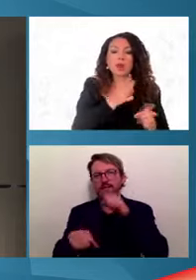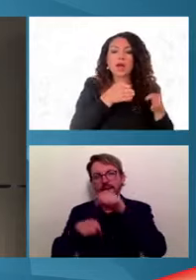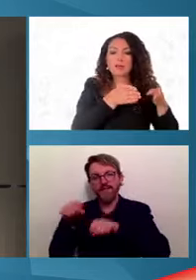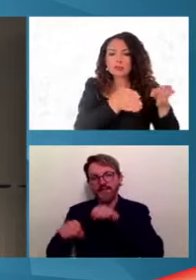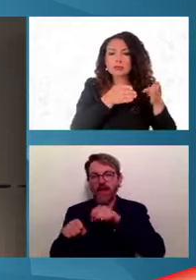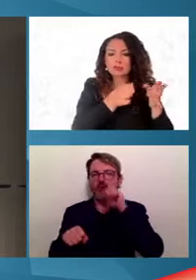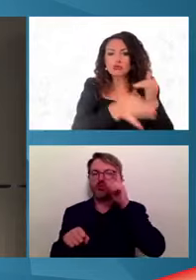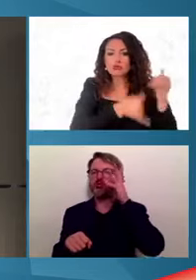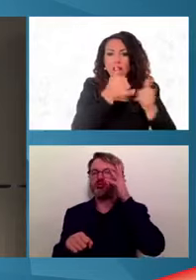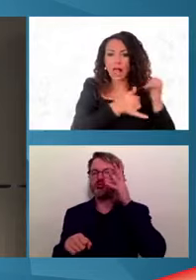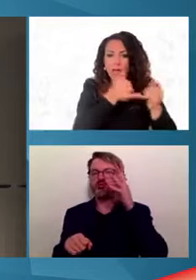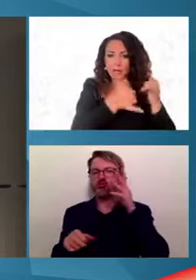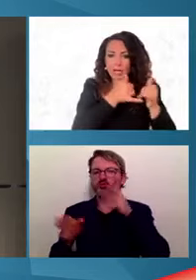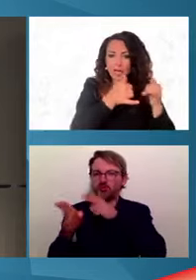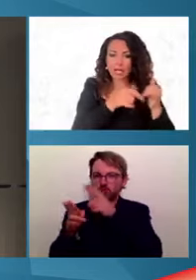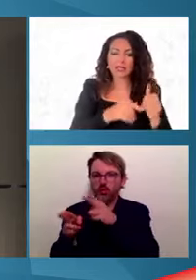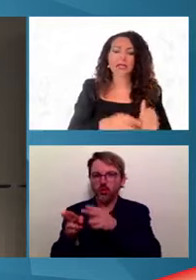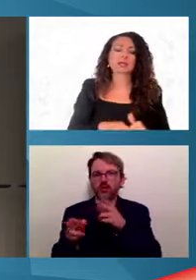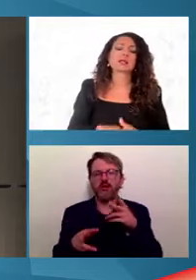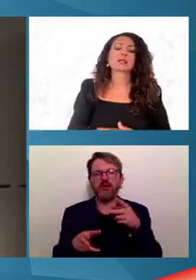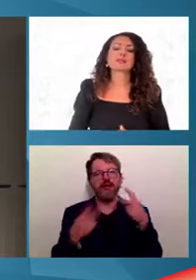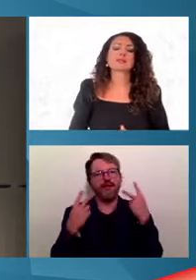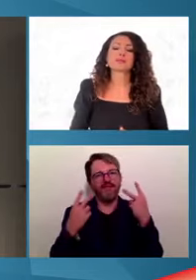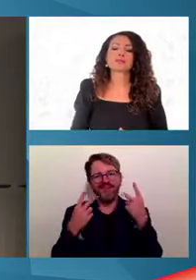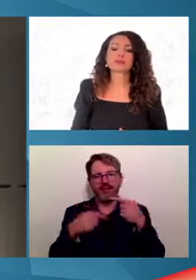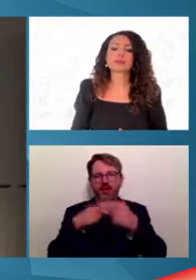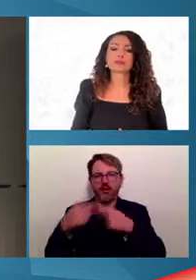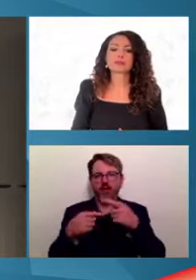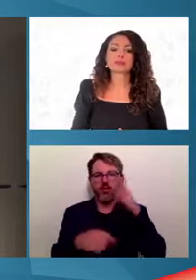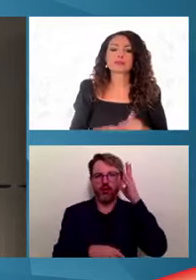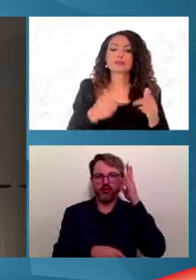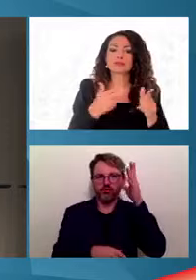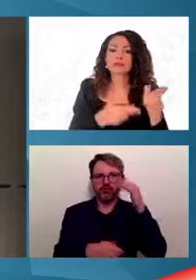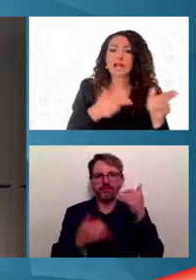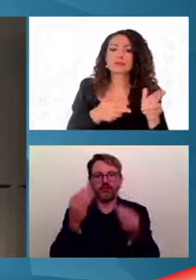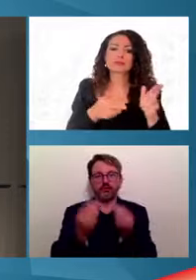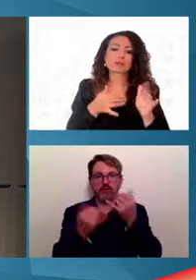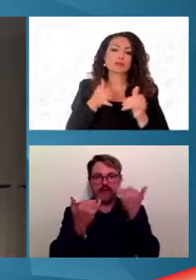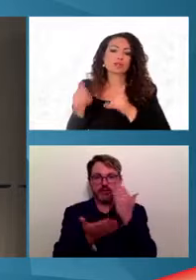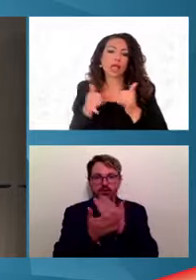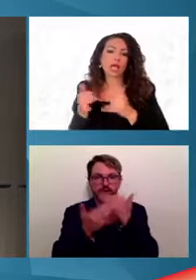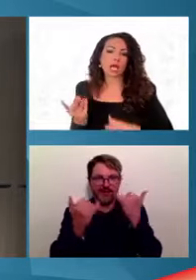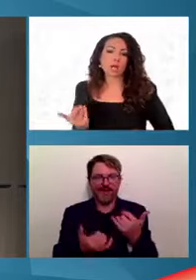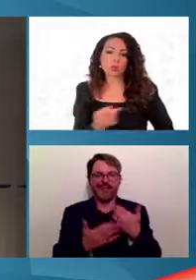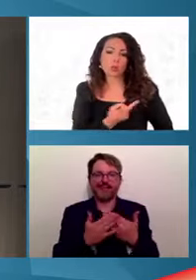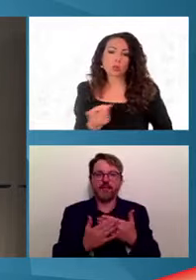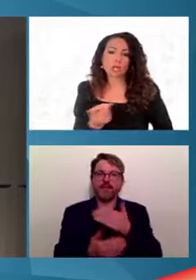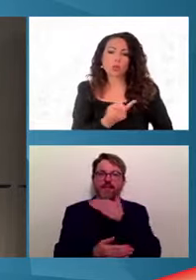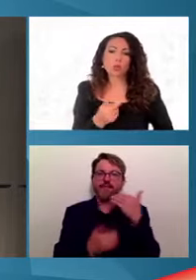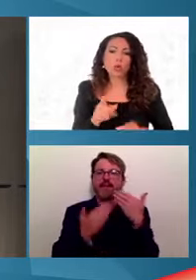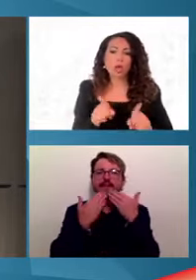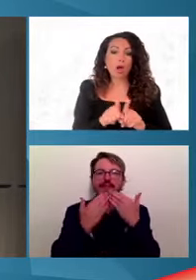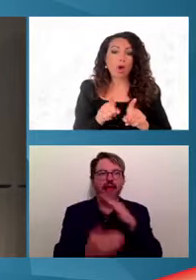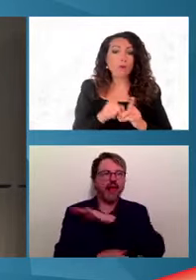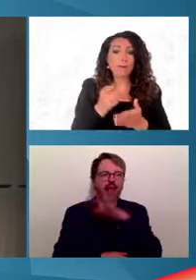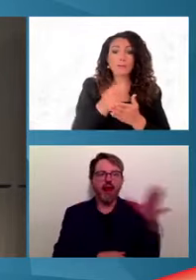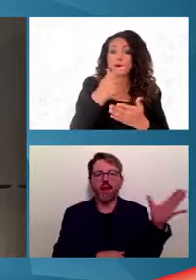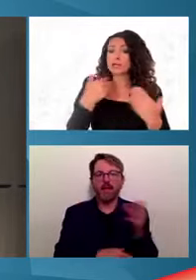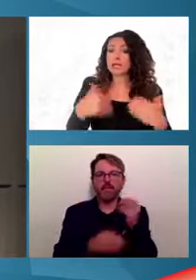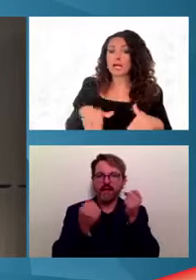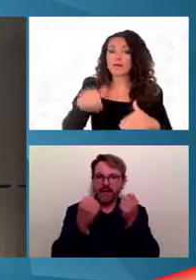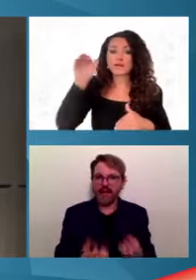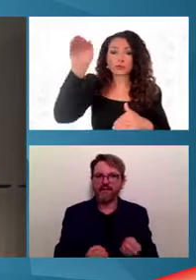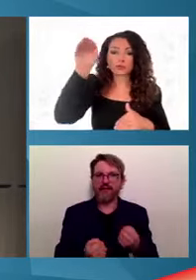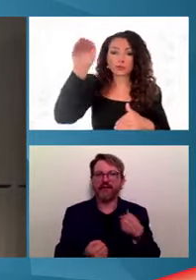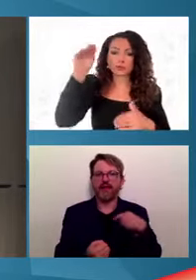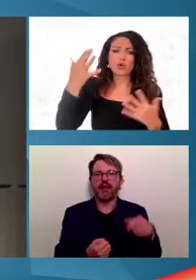spielen, spielt sie schon heute. Auch da vielen, vielen Dank allen, die hier mitgewirkt haben. Ich weiß, es ist nicht leicht, in den Gemeinden